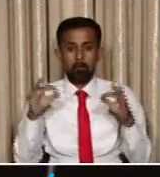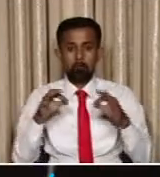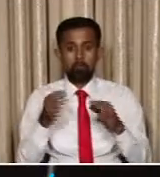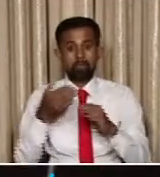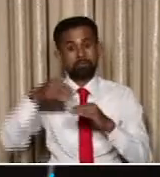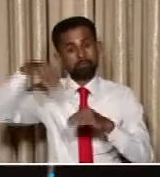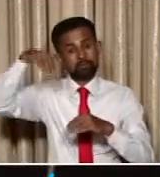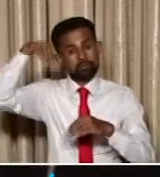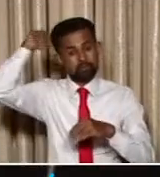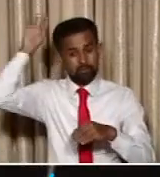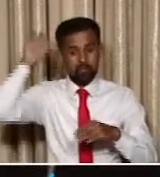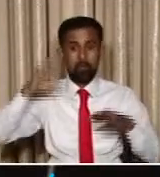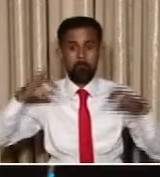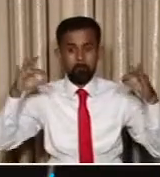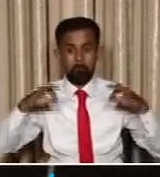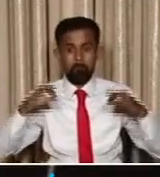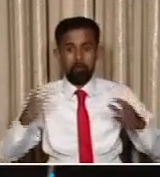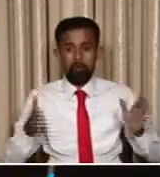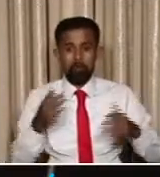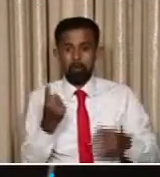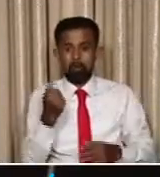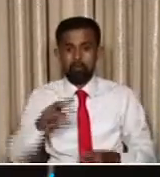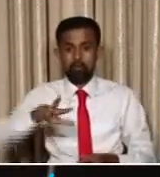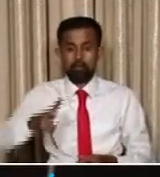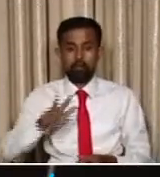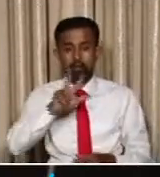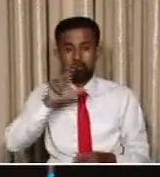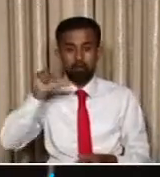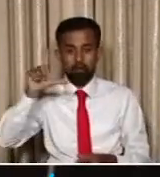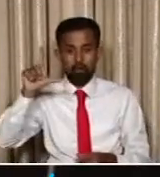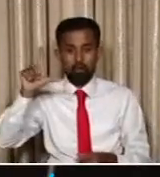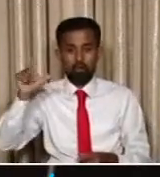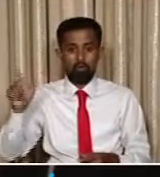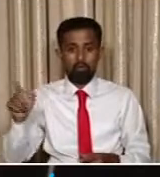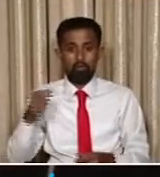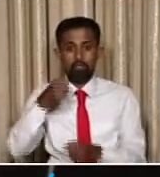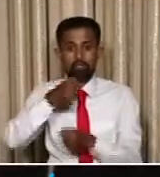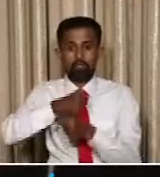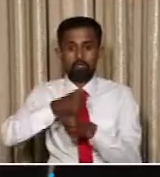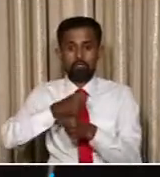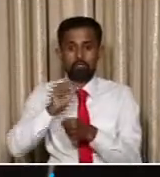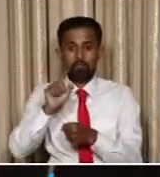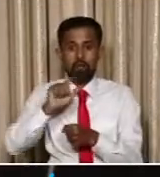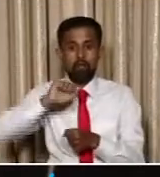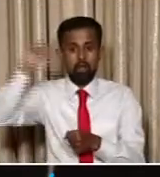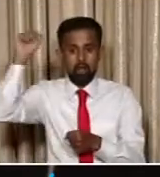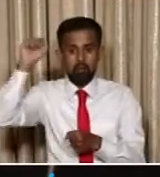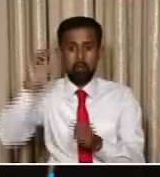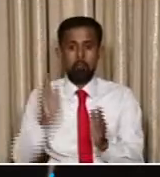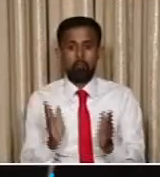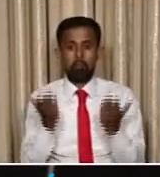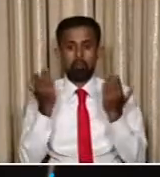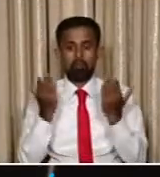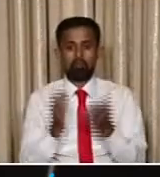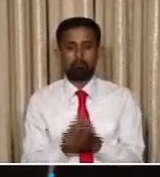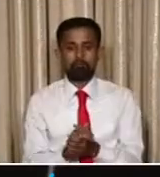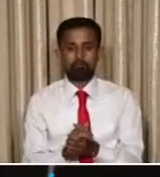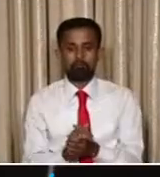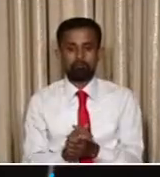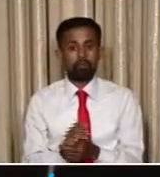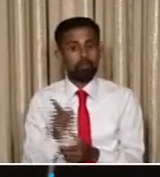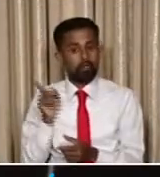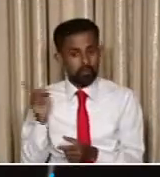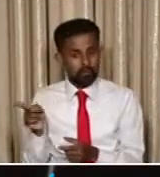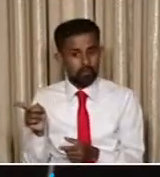කලින් පටන් ගත්ත පෙරහැරක් මේක 1887 පළවෙනි ගජබා රජතුමාගේ කාලේ පටන් ගත්තේ මේක එහෙමනම්